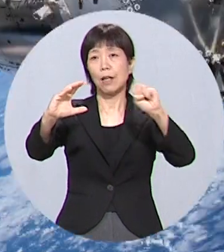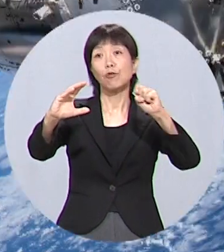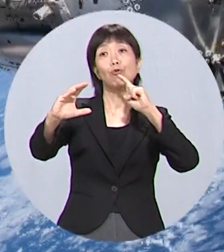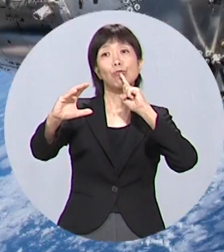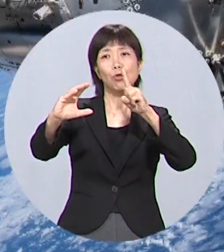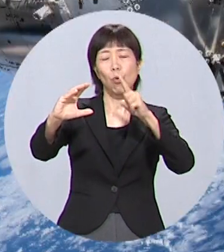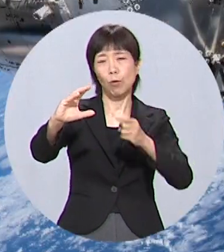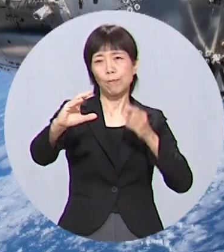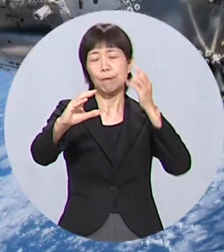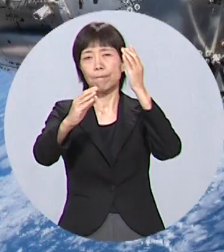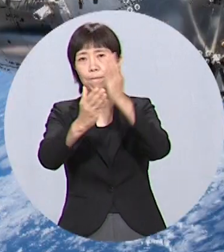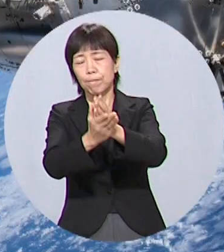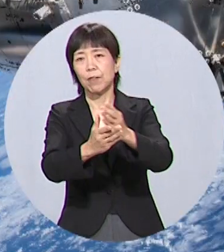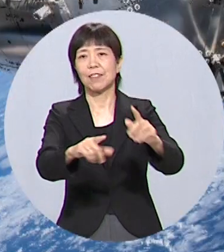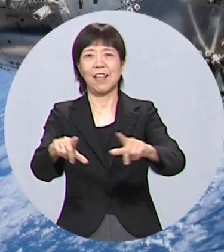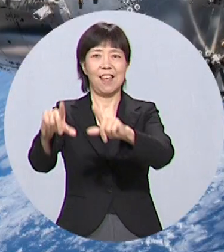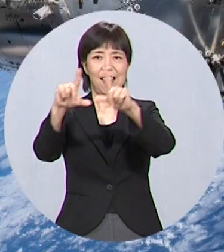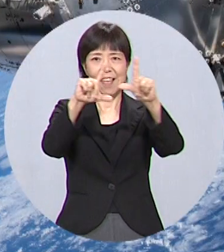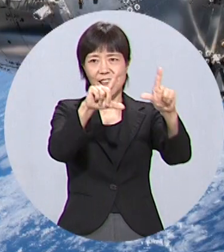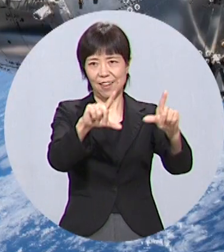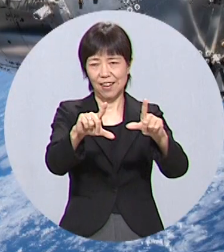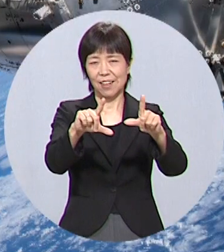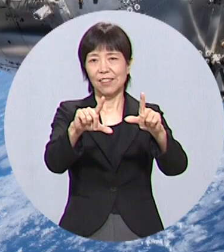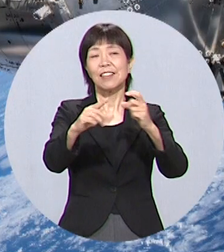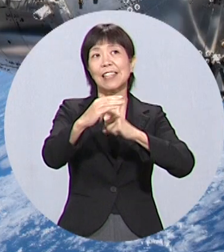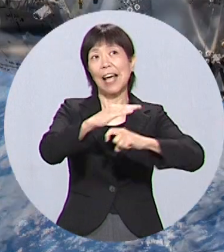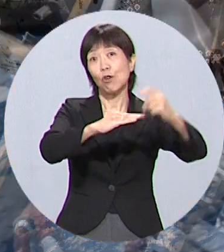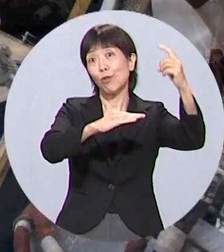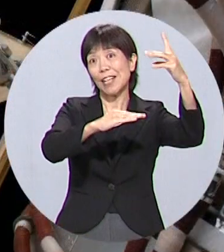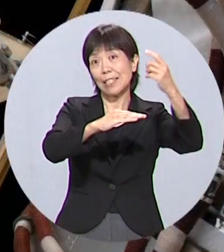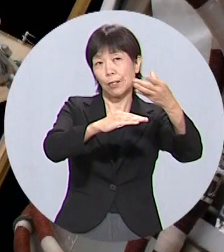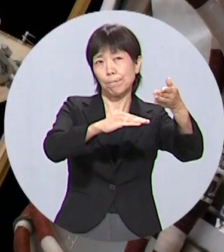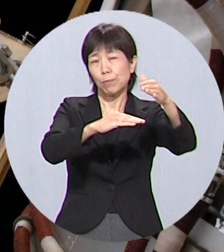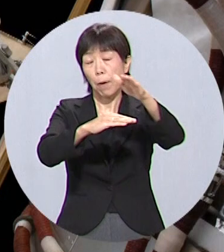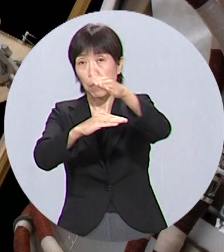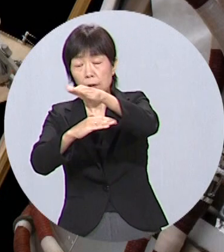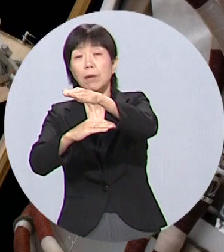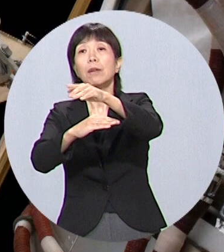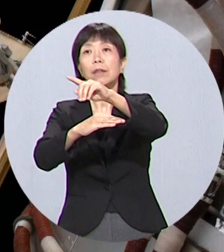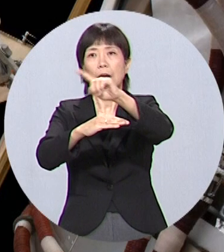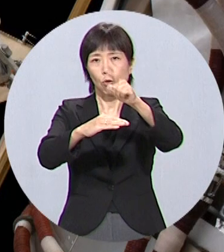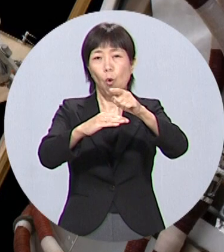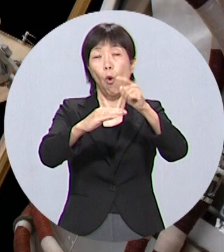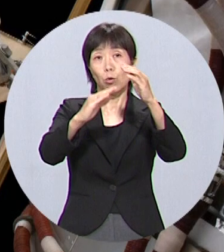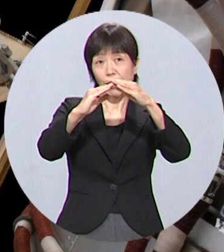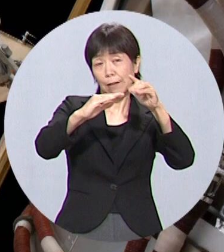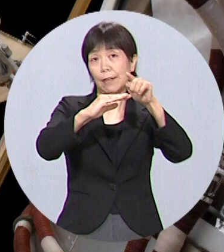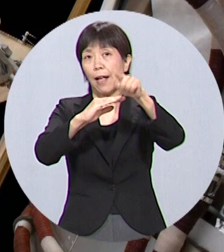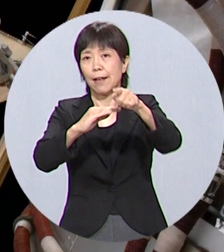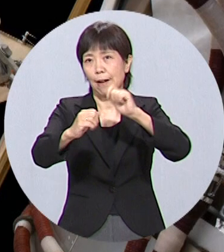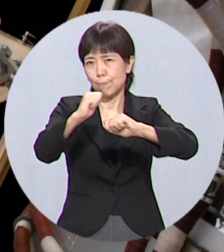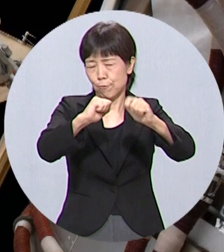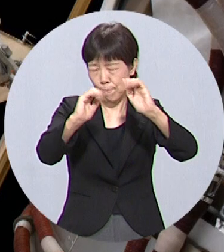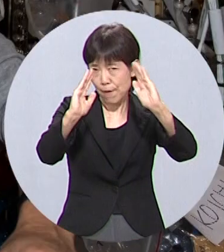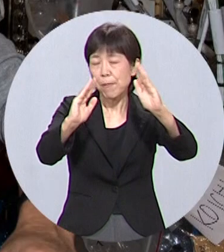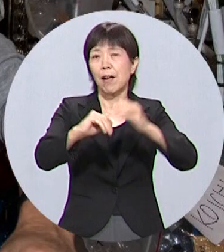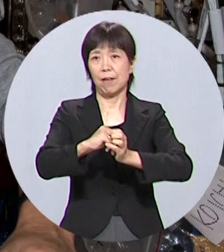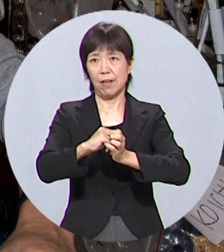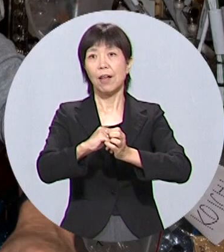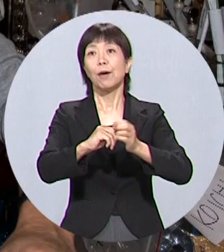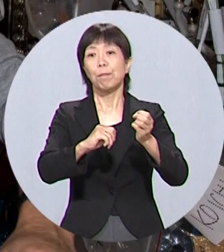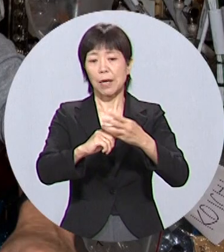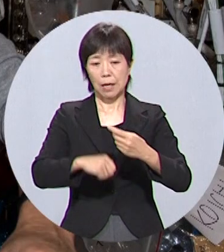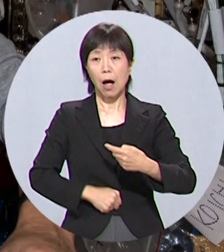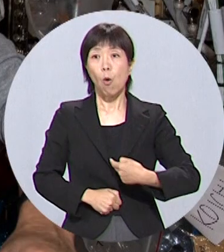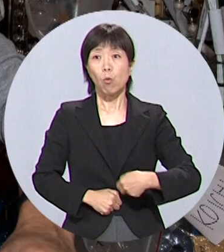在。新型太陽電池パネル設置準備のための自身初の船外活動や、模擬尿を処